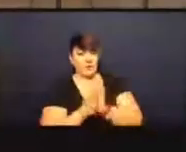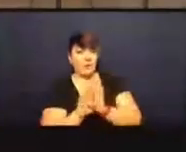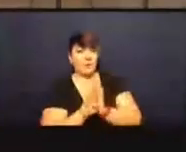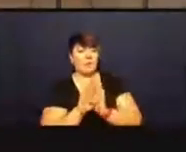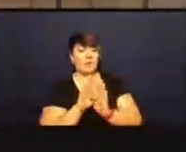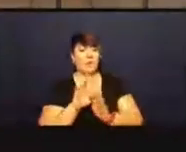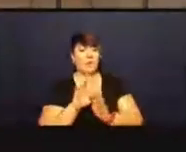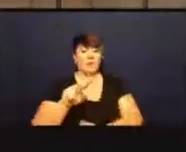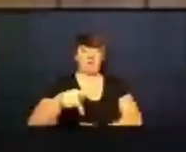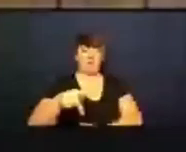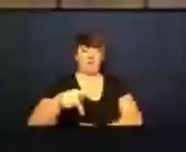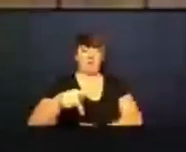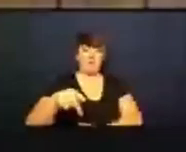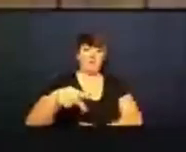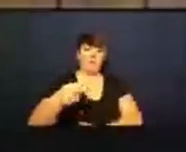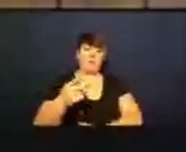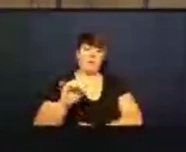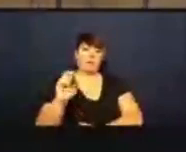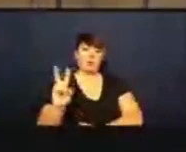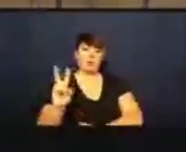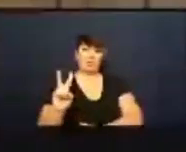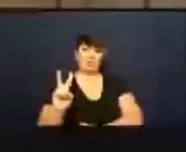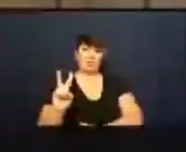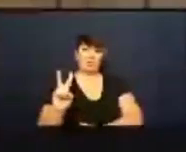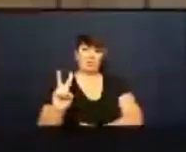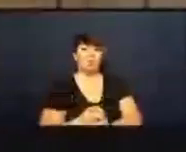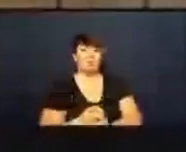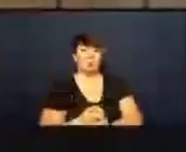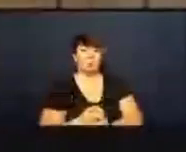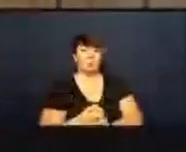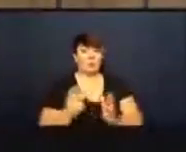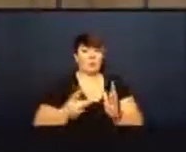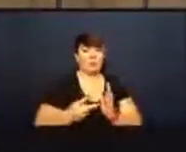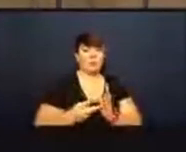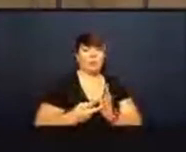tumeshafungua majengo mawili mapya ya shule.